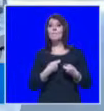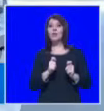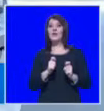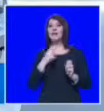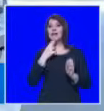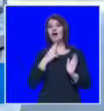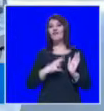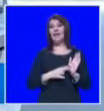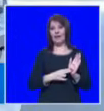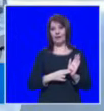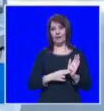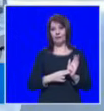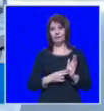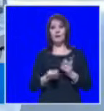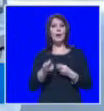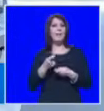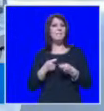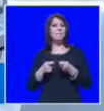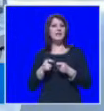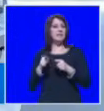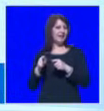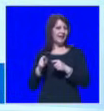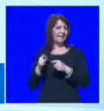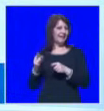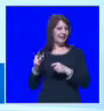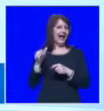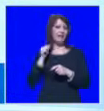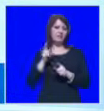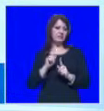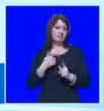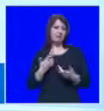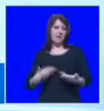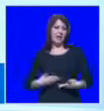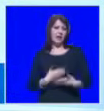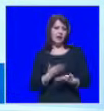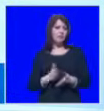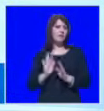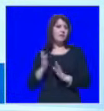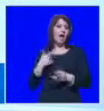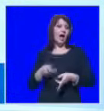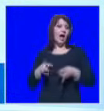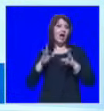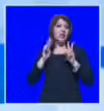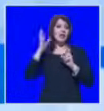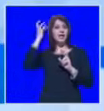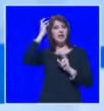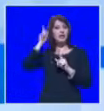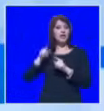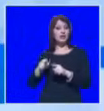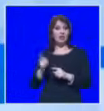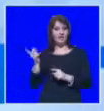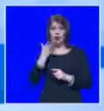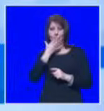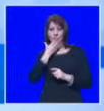на купувача не ни касае, защото той е техен избор и той е решение на държавата. Вие познавахте ли